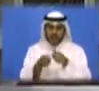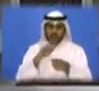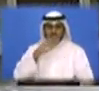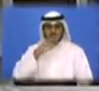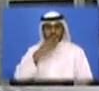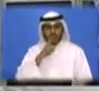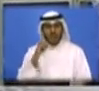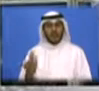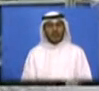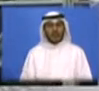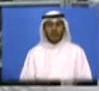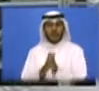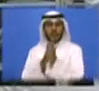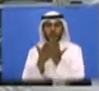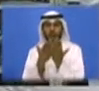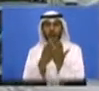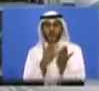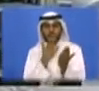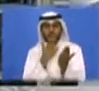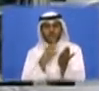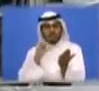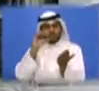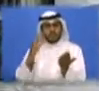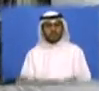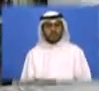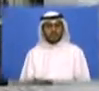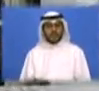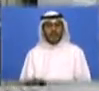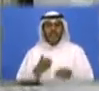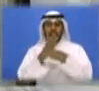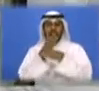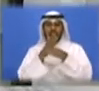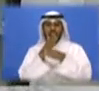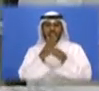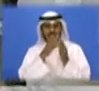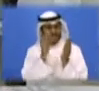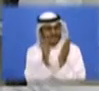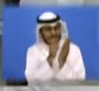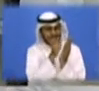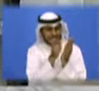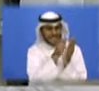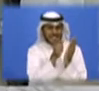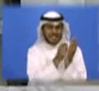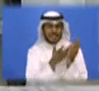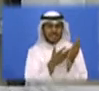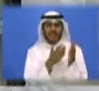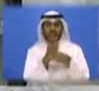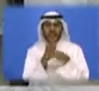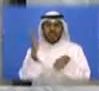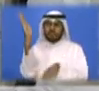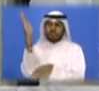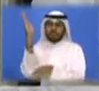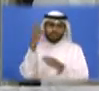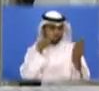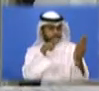الألواح الخشبية التي يكتبون عليها بمادة الحبر، استبدلها بالمصاحف، مما يسر ذلك في حفظ كتاب